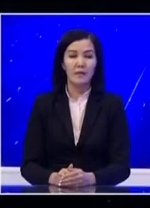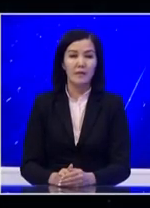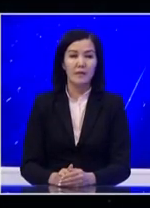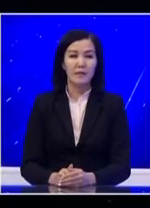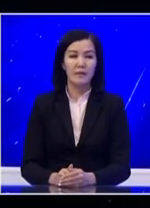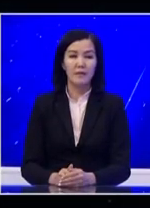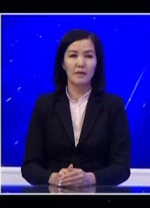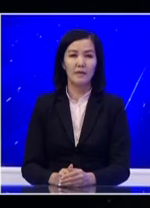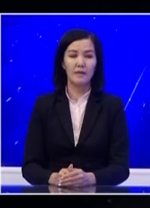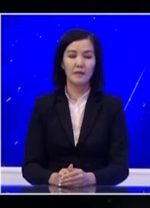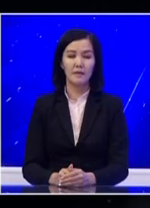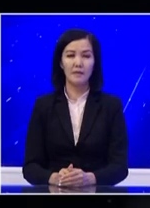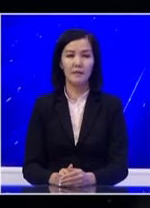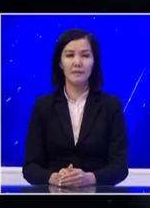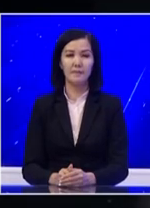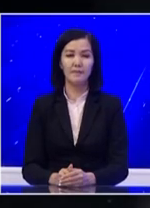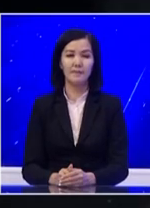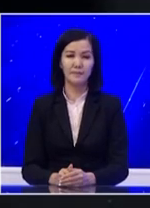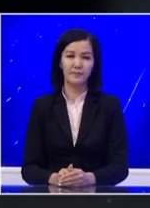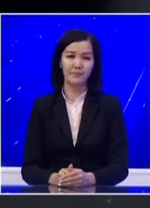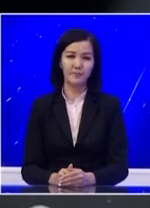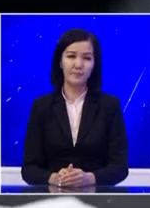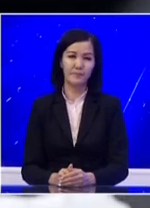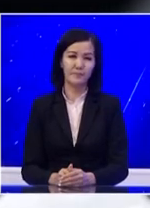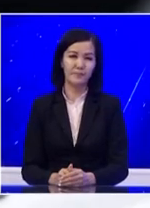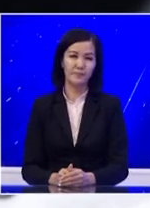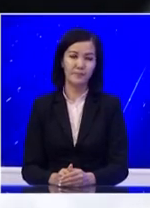Медет Жұмабай, Әсет Дүйсенбек, Жетісу телеарнасы.